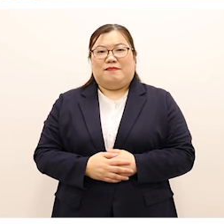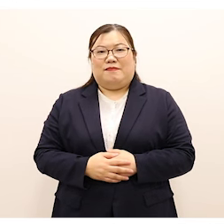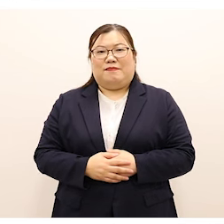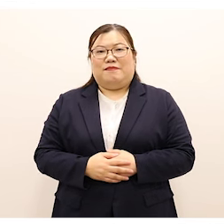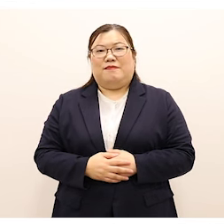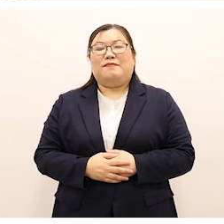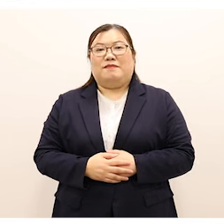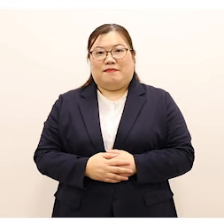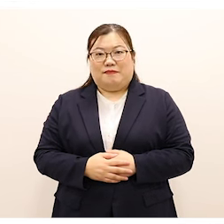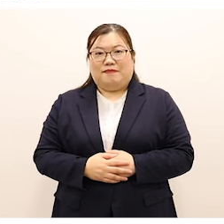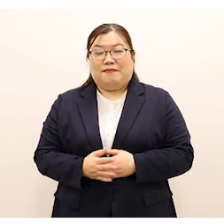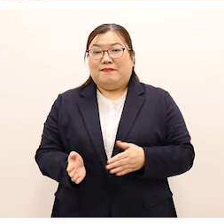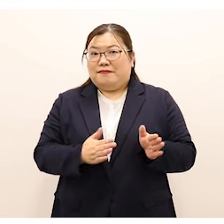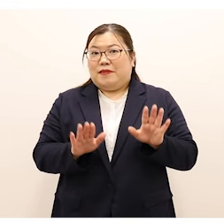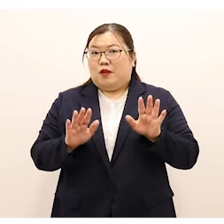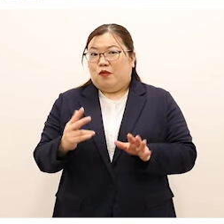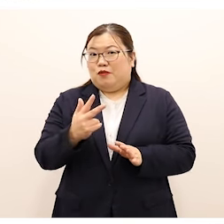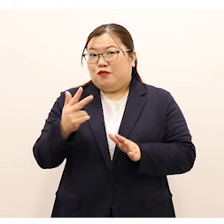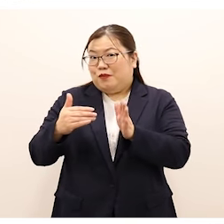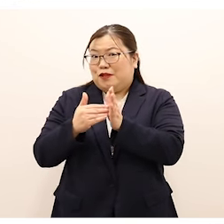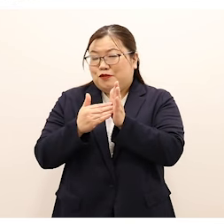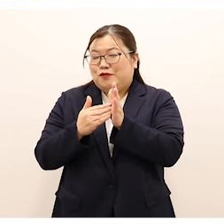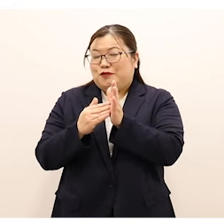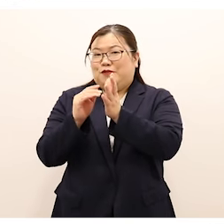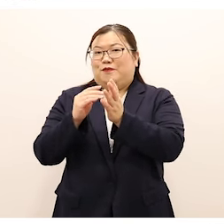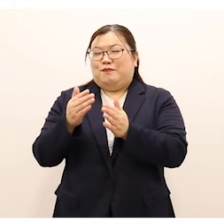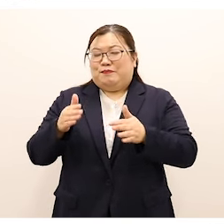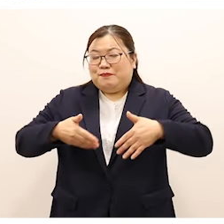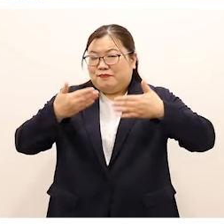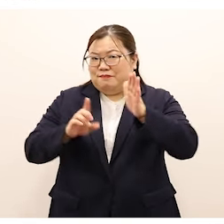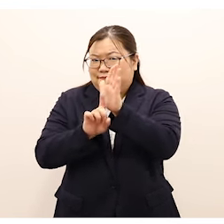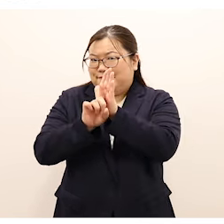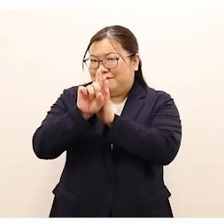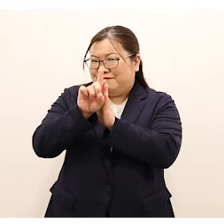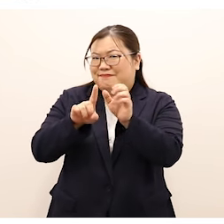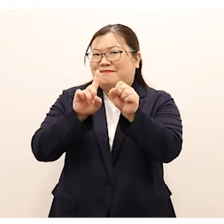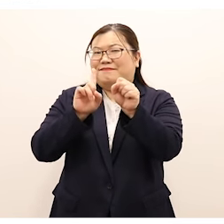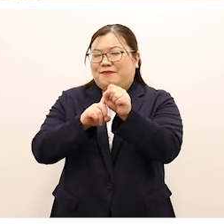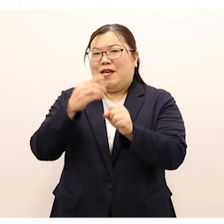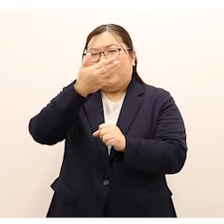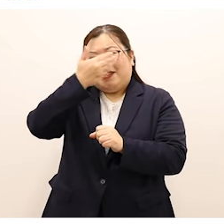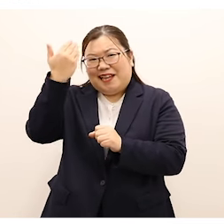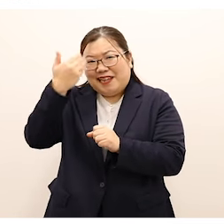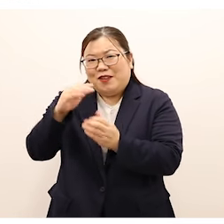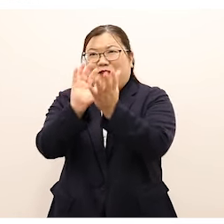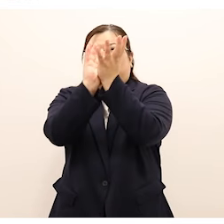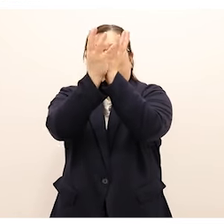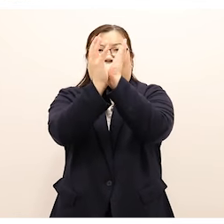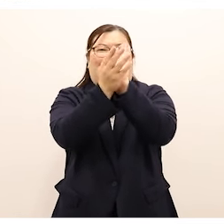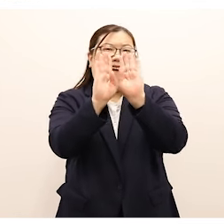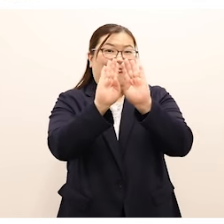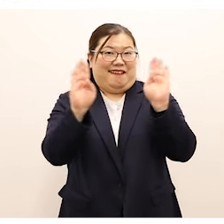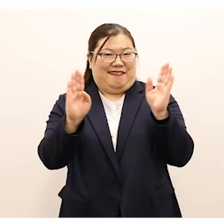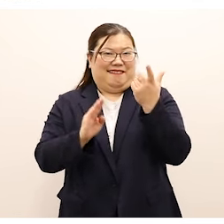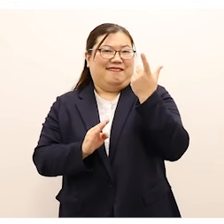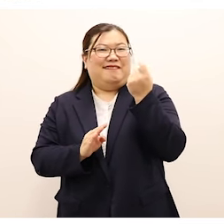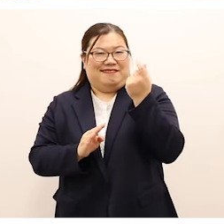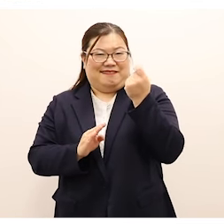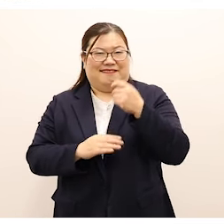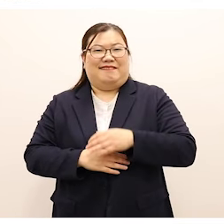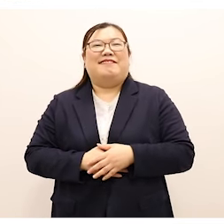さて、この週末暖かな春の日差しを受けて、ようやく桜の開花の便りが届きました